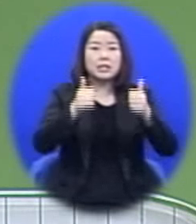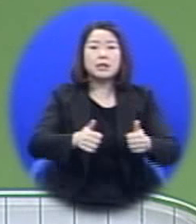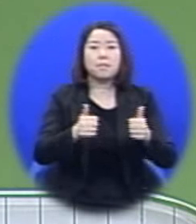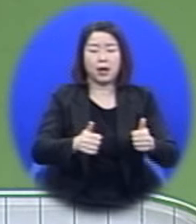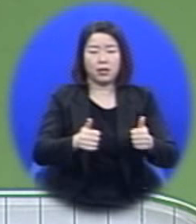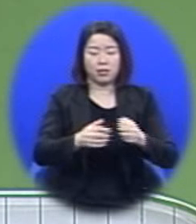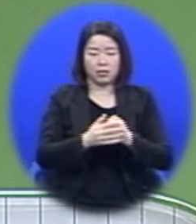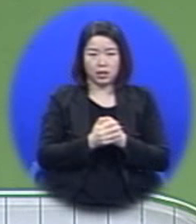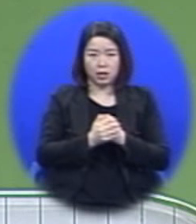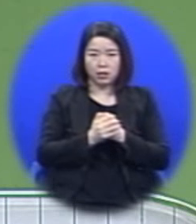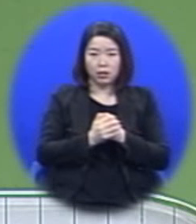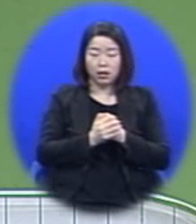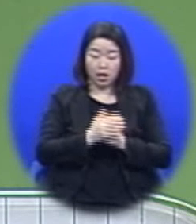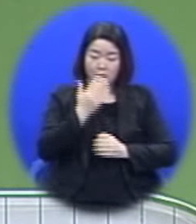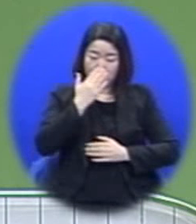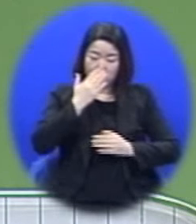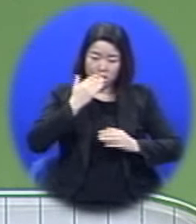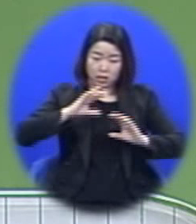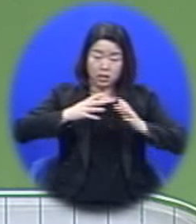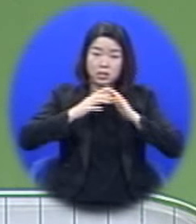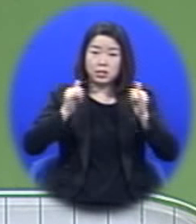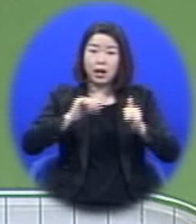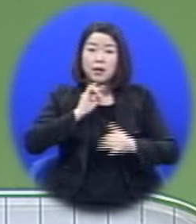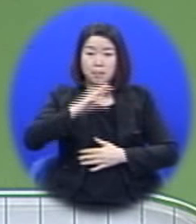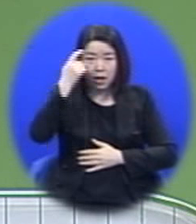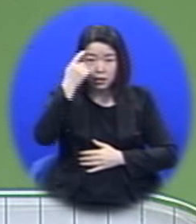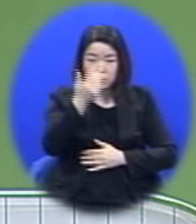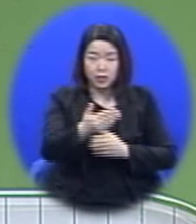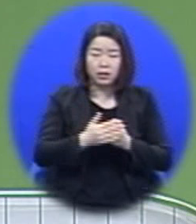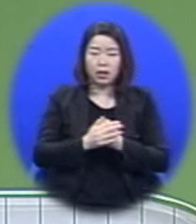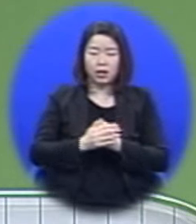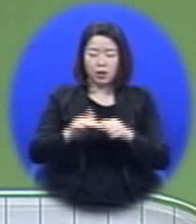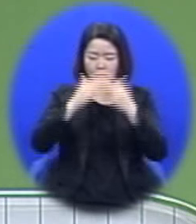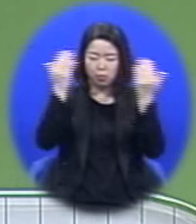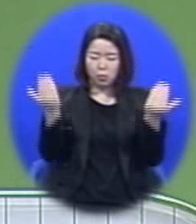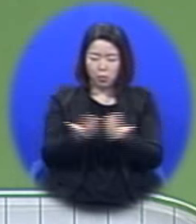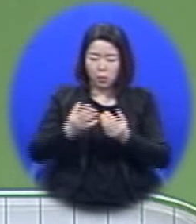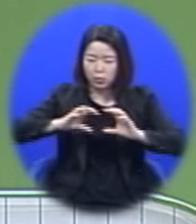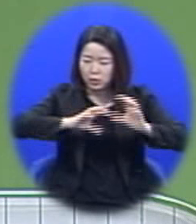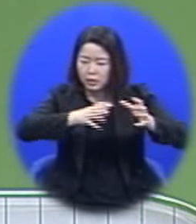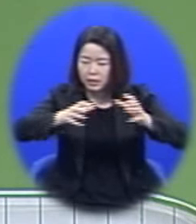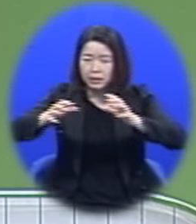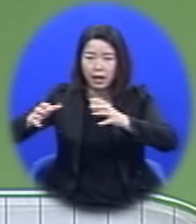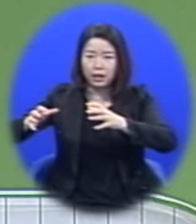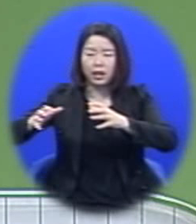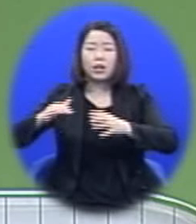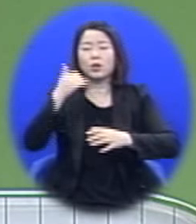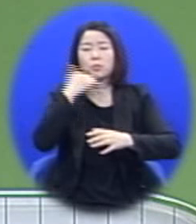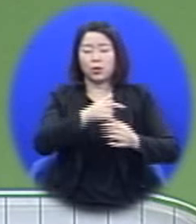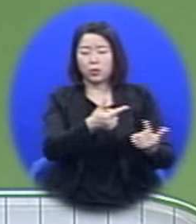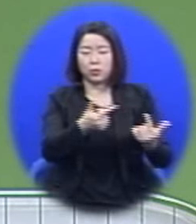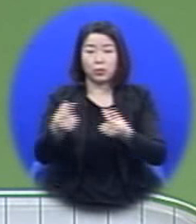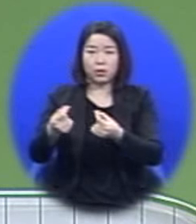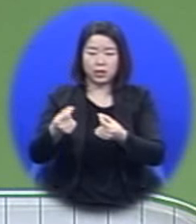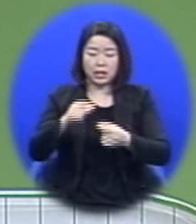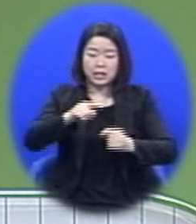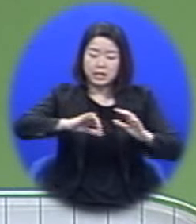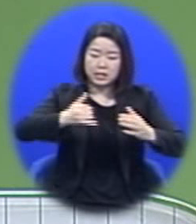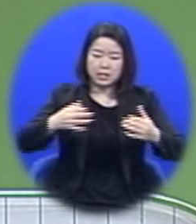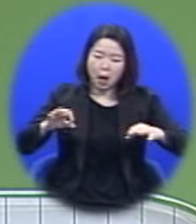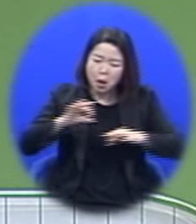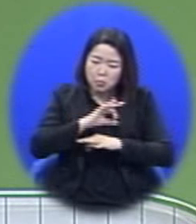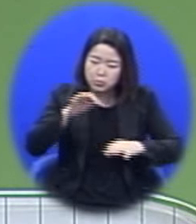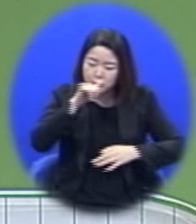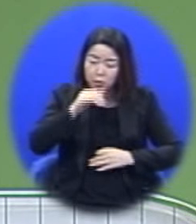이스라엘만 그렇겠습니까? 전 세계 어느 나라나 재판에 항상 불의가 있고 뇌물이